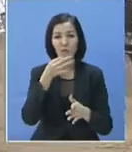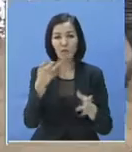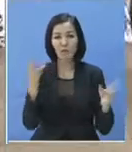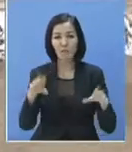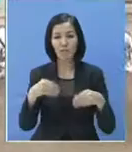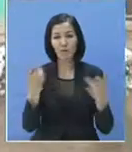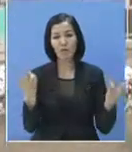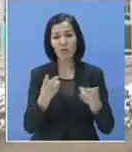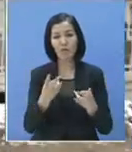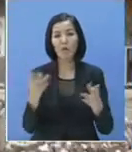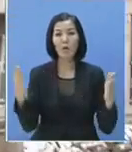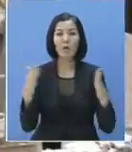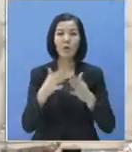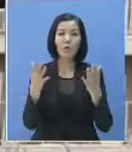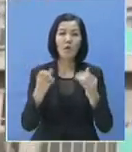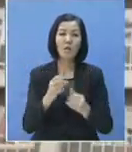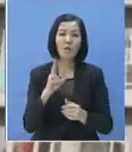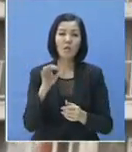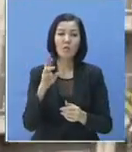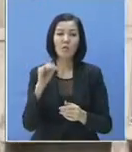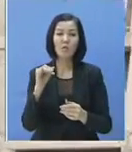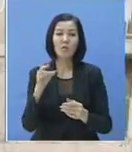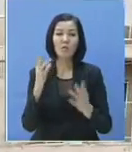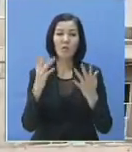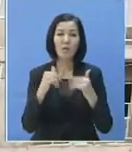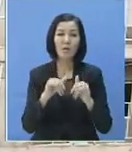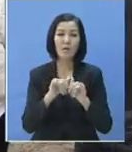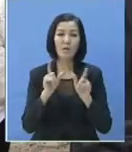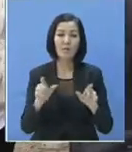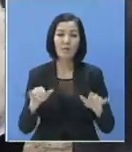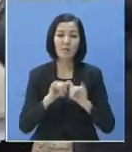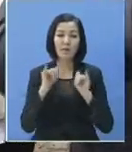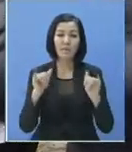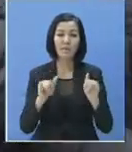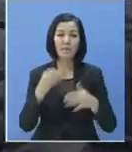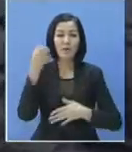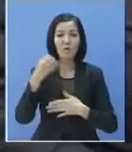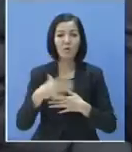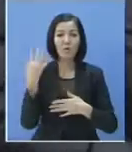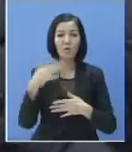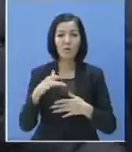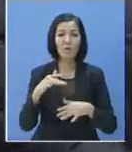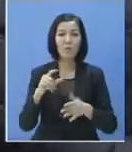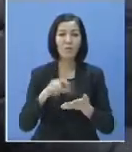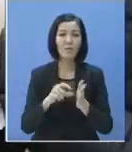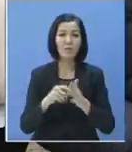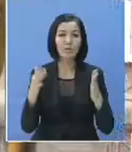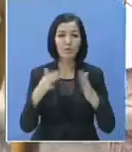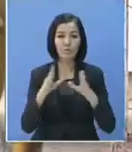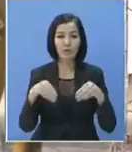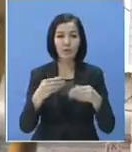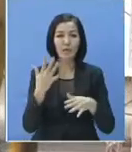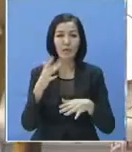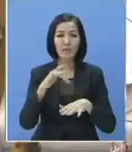бересіндер. Биыл қоныс тойын тойлайтын көксулықтар қатары артады. Келер айда аудан орталығынан 50 пәтерлі баспана қолданысқа берілмек.